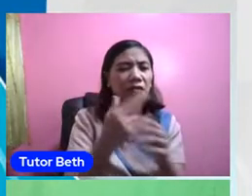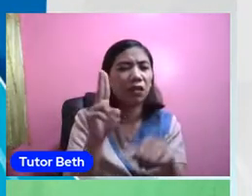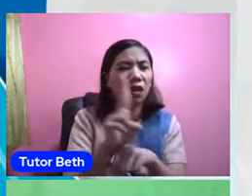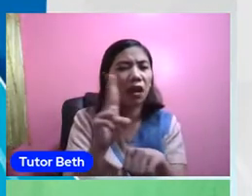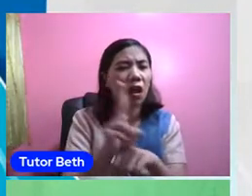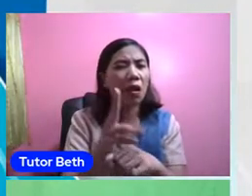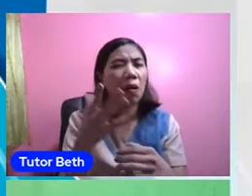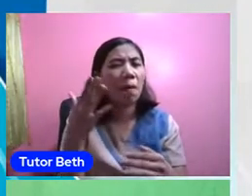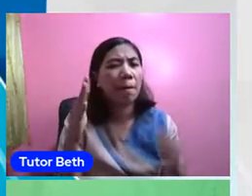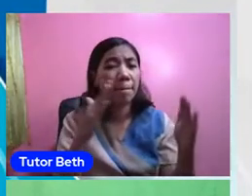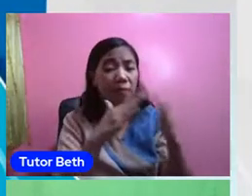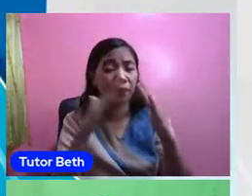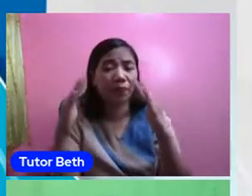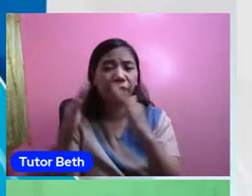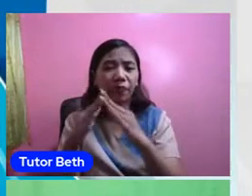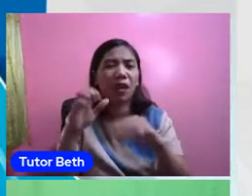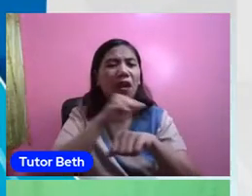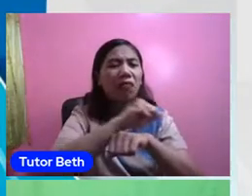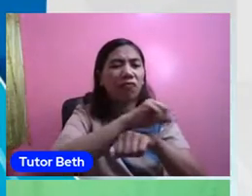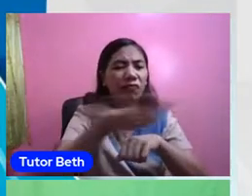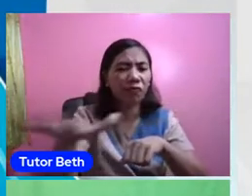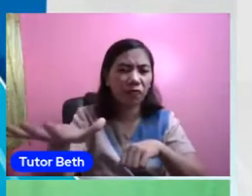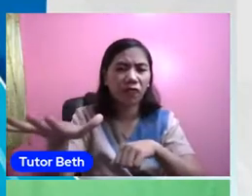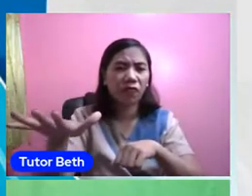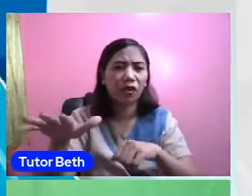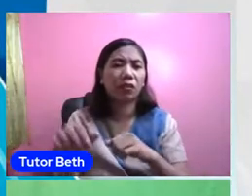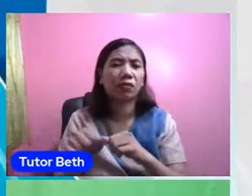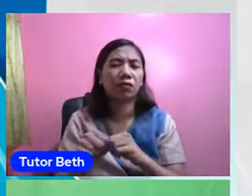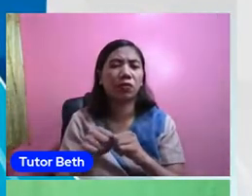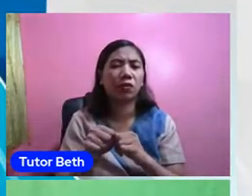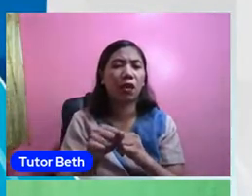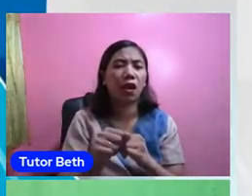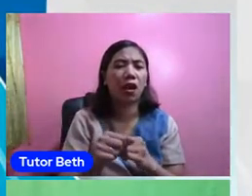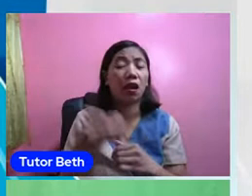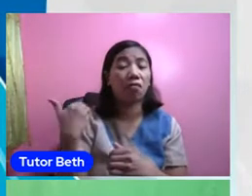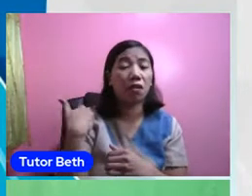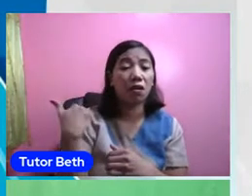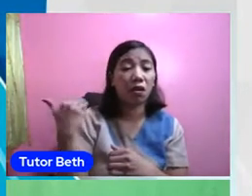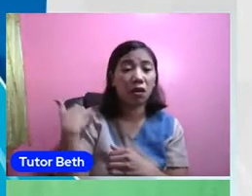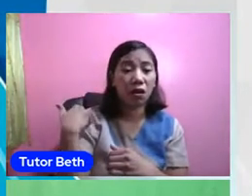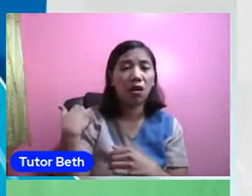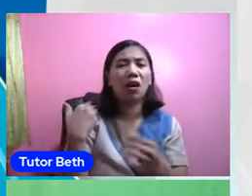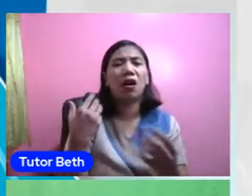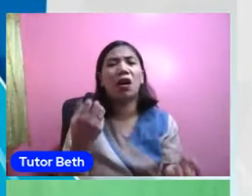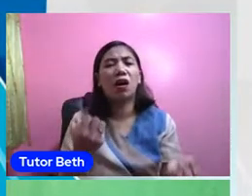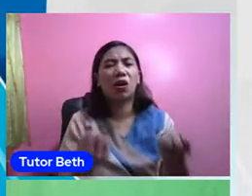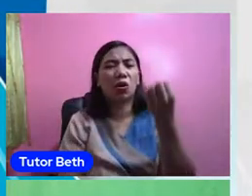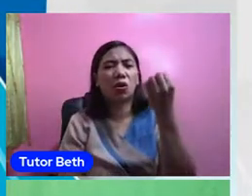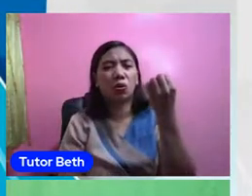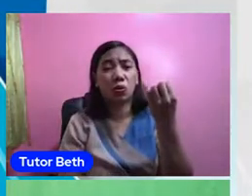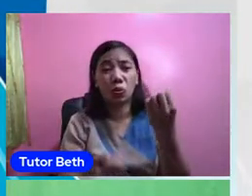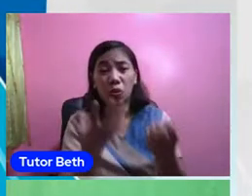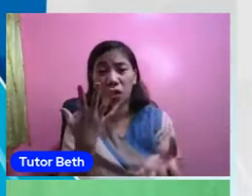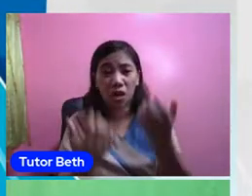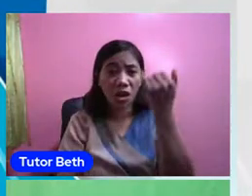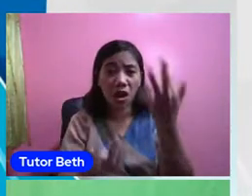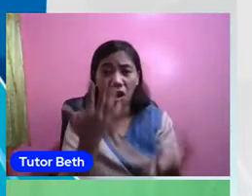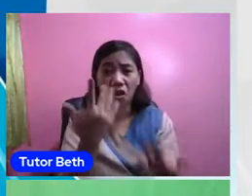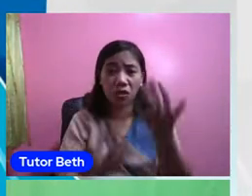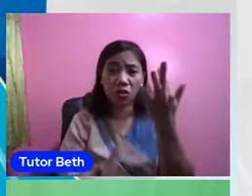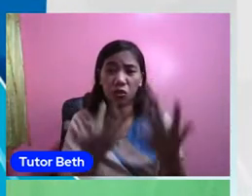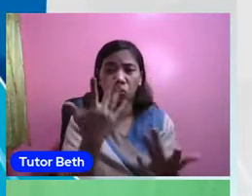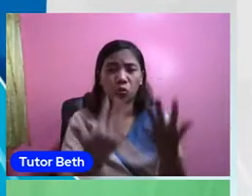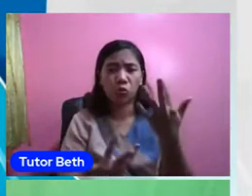epekto nun, nagkakaroon ng sunog. Diba? Maraming kabahayan ang na-apekto man. So, dapat nag-iingat tayo sa